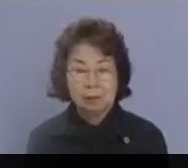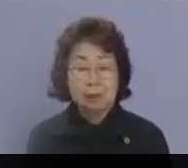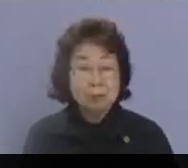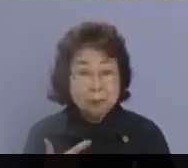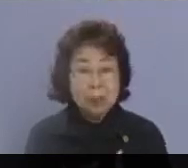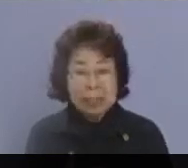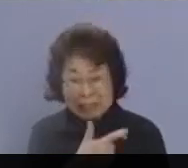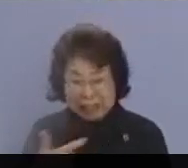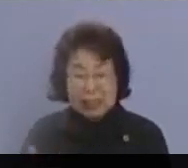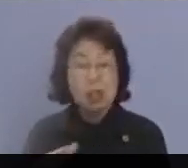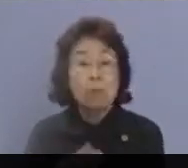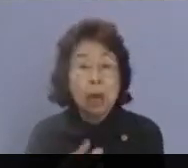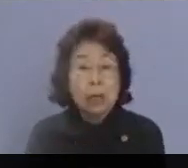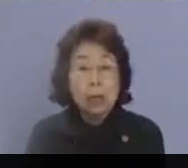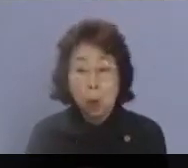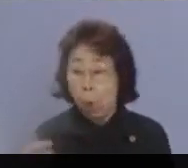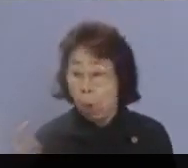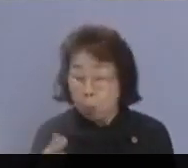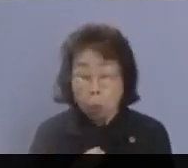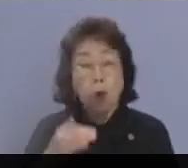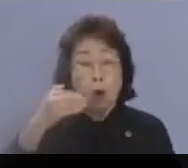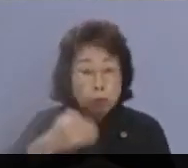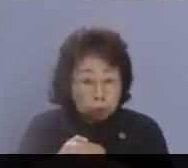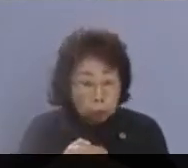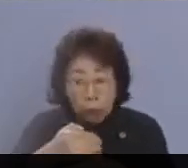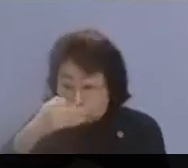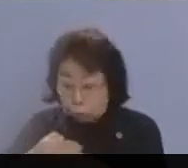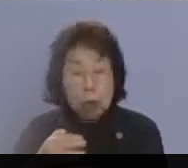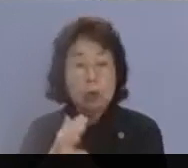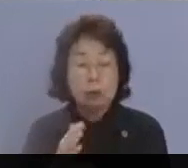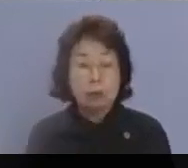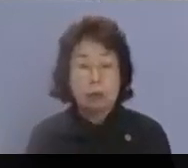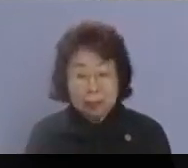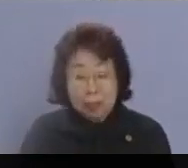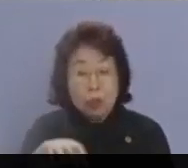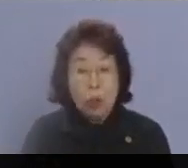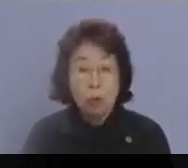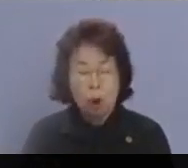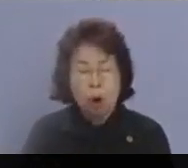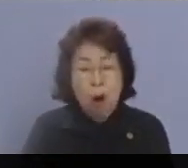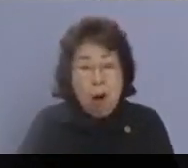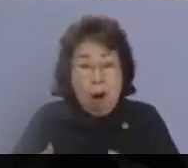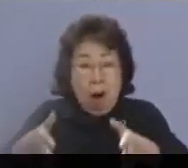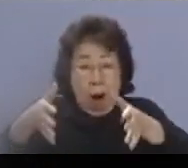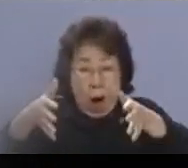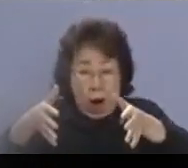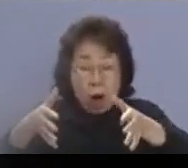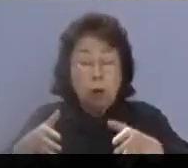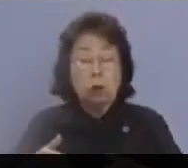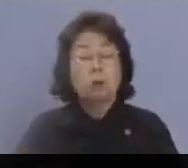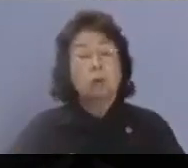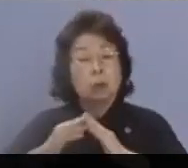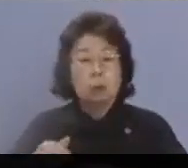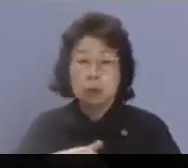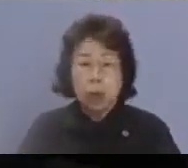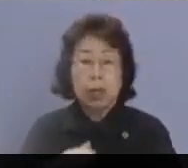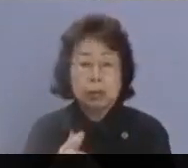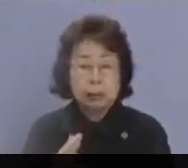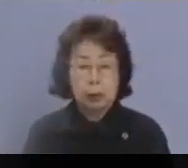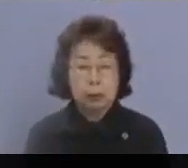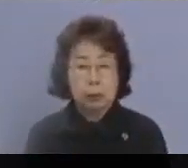부산의 대형 마트들이 최근 잇따라 문을 닫고 있습니다. 그리고 그 자리에는 대부분 초고층 주거시설이 들어설